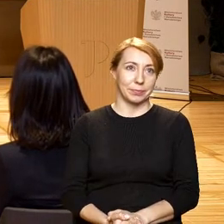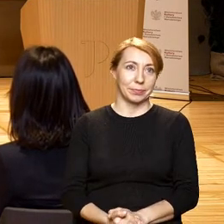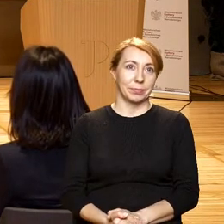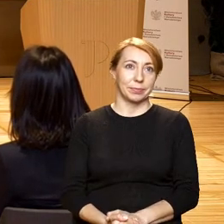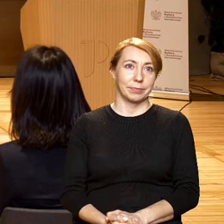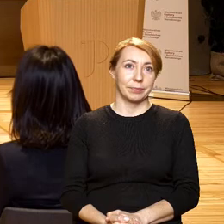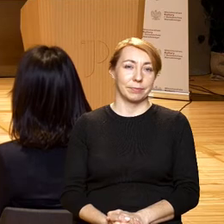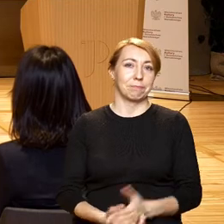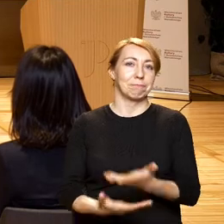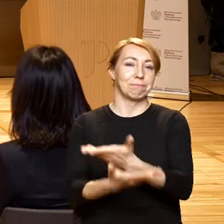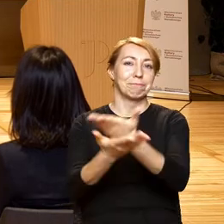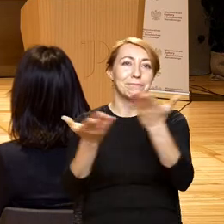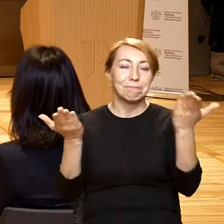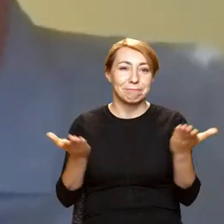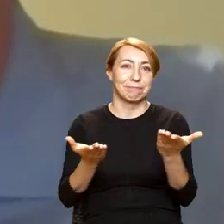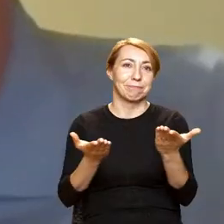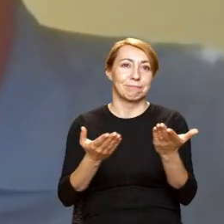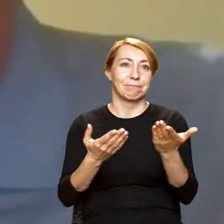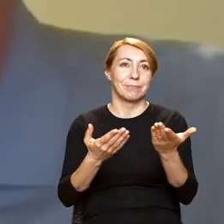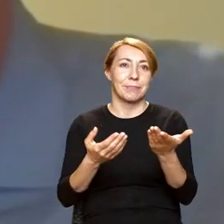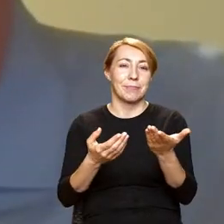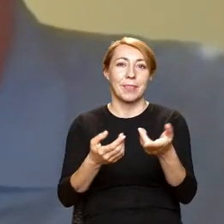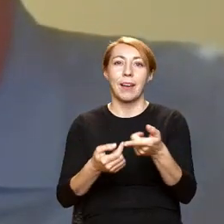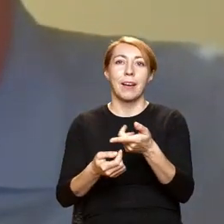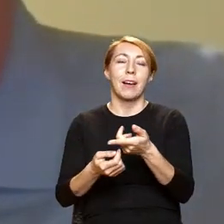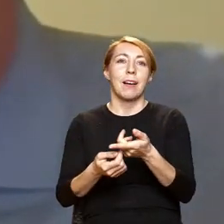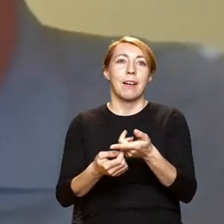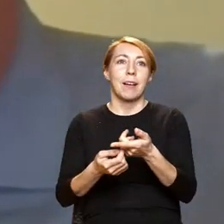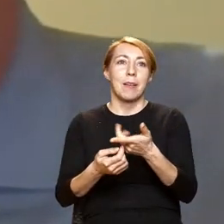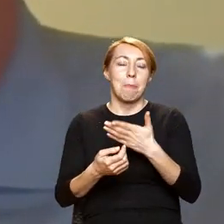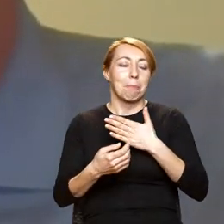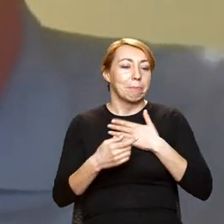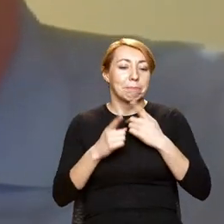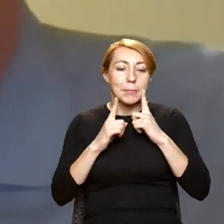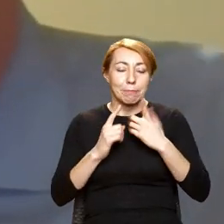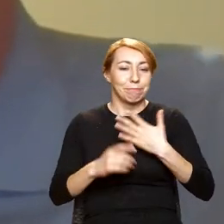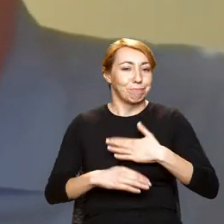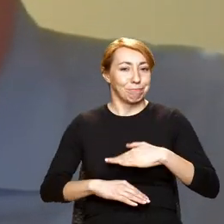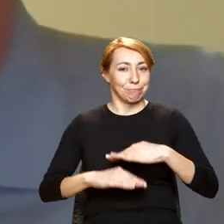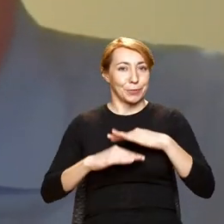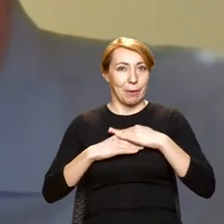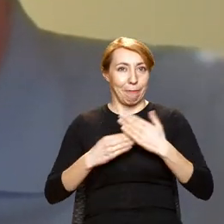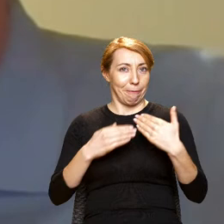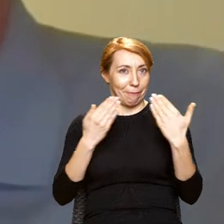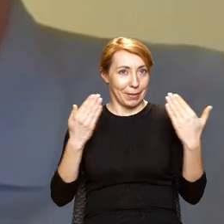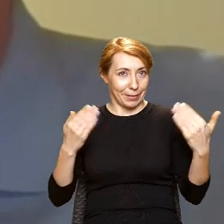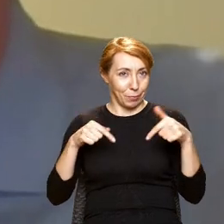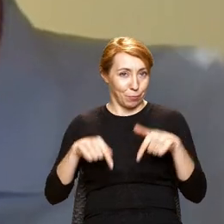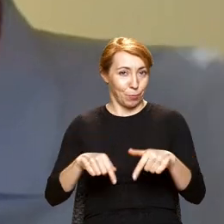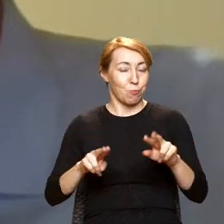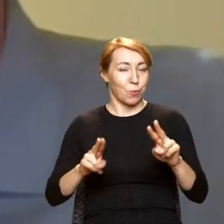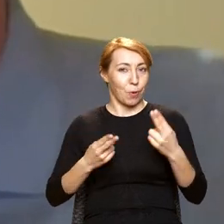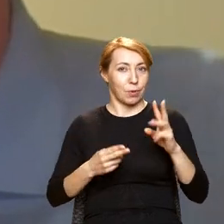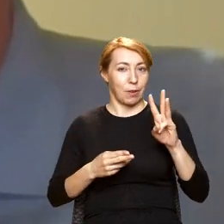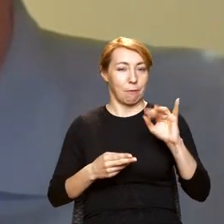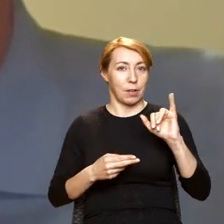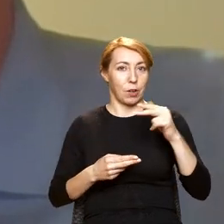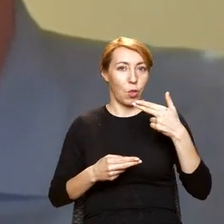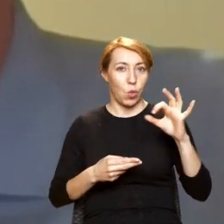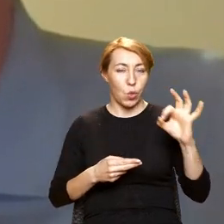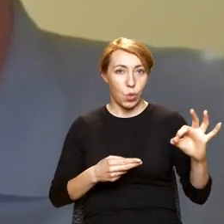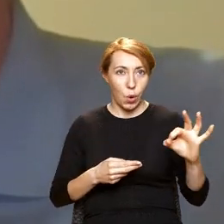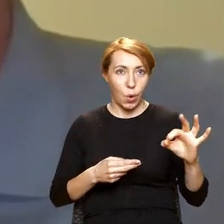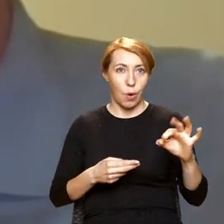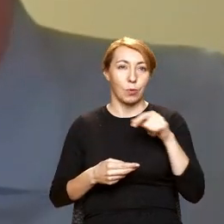Drodzy uczestnicy imprezy, mam wielki zaszczyt powitać Państwa z Wilna, z Biblioteki Litewskiej